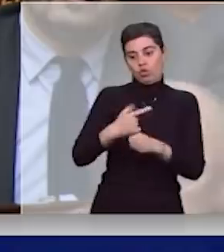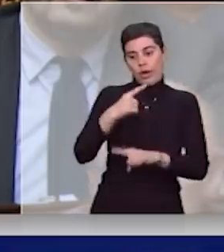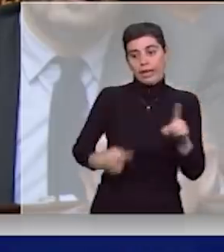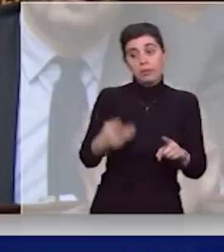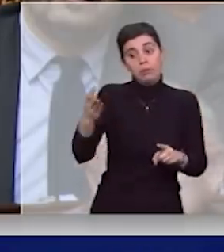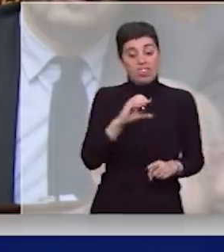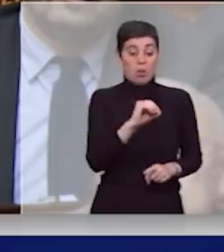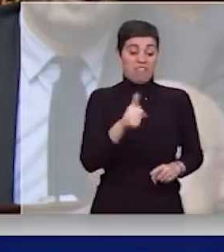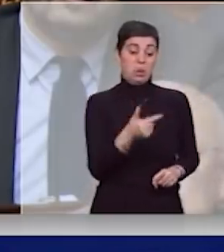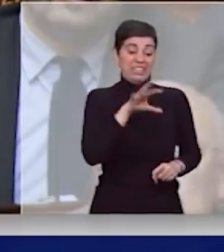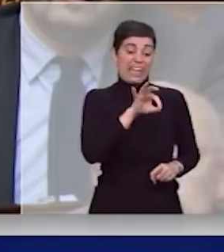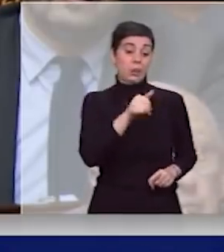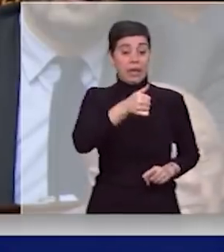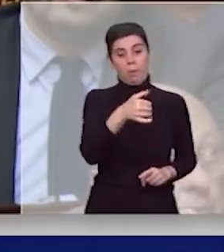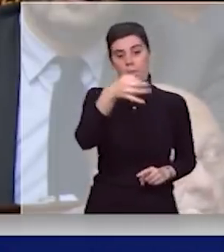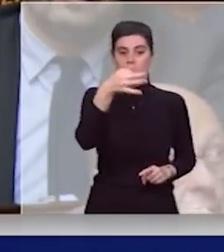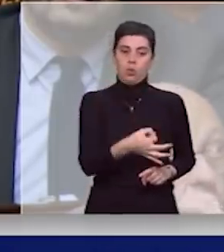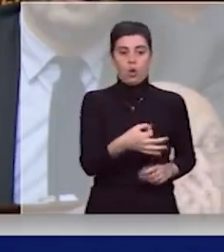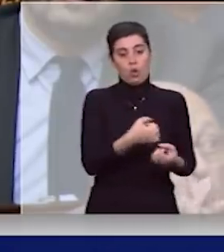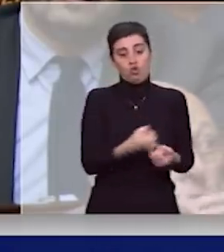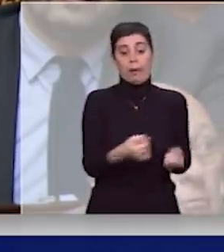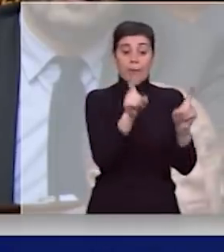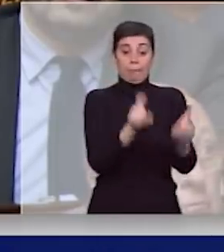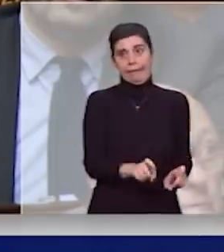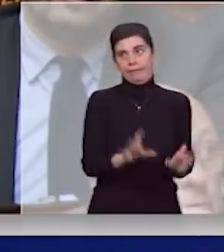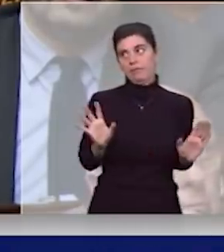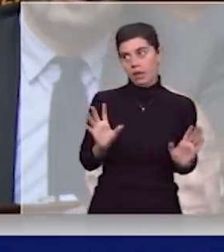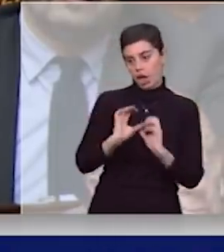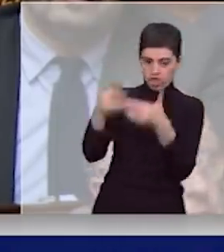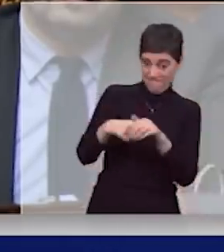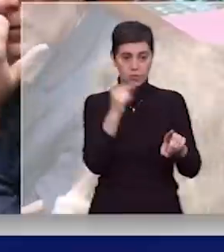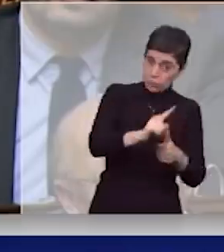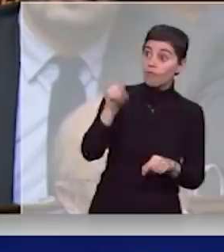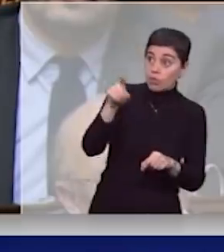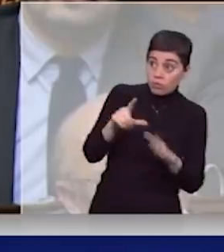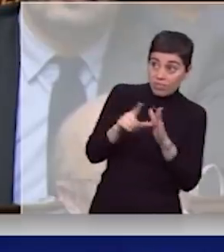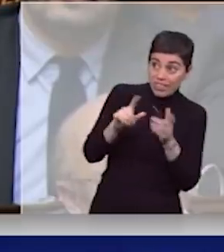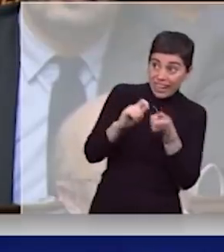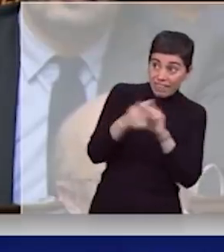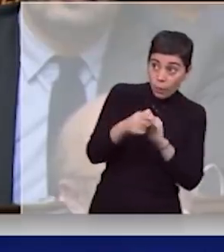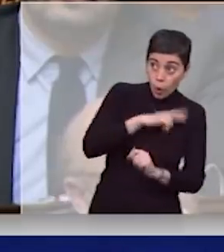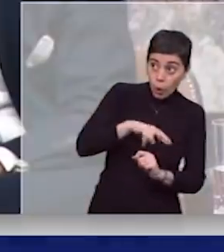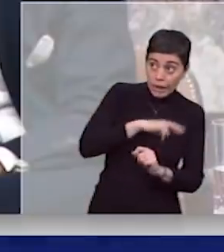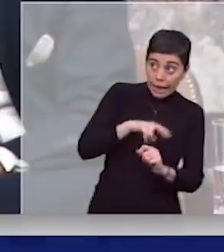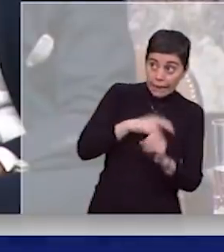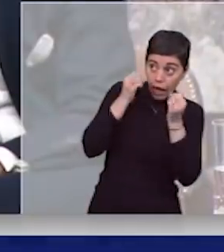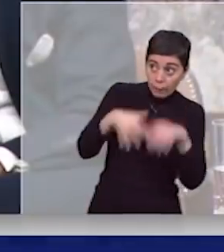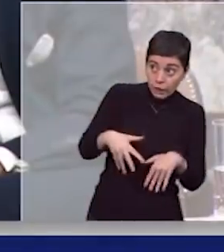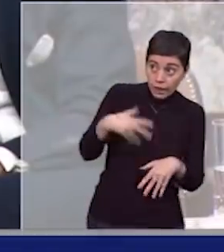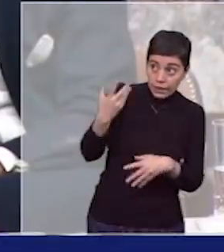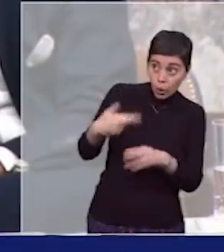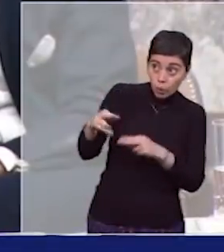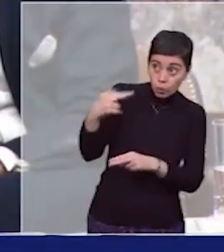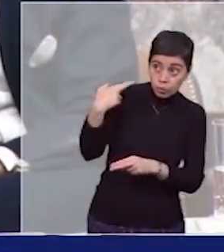de 0,51% de chômeurs, selon les chiffres de la DARES. La parole est à monsieur le